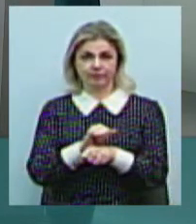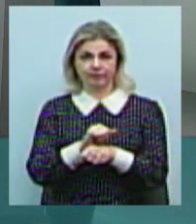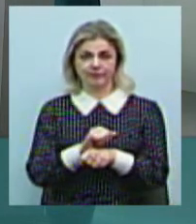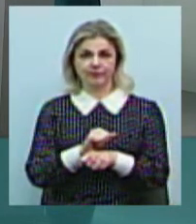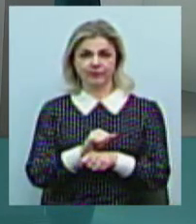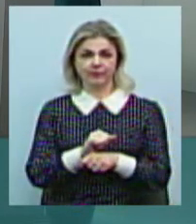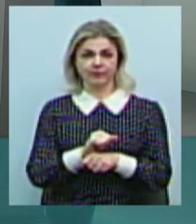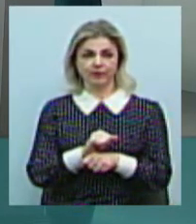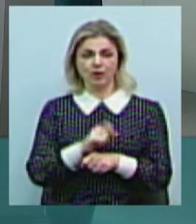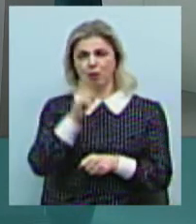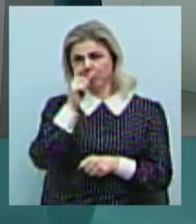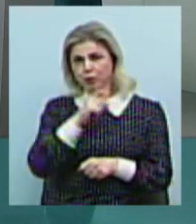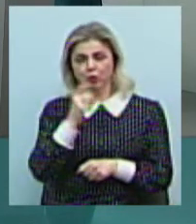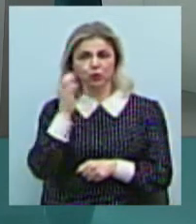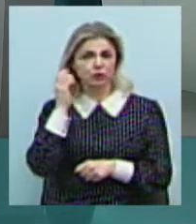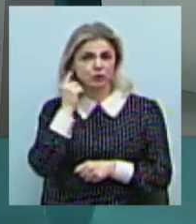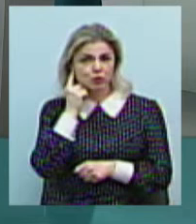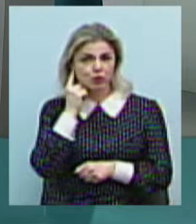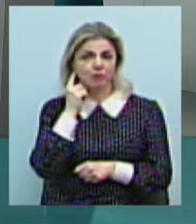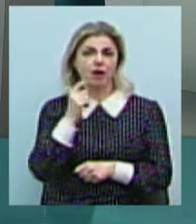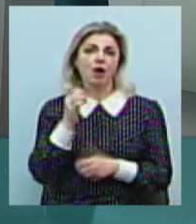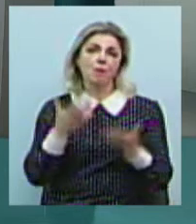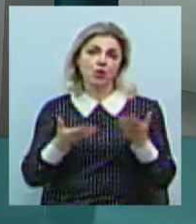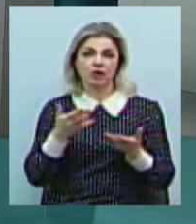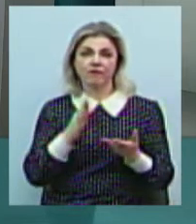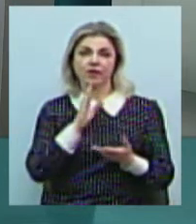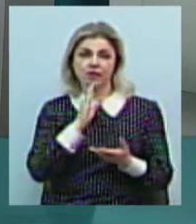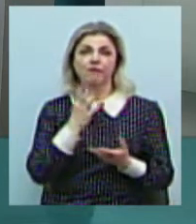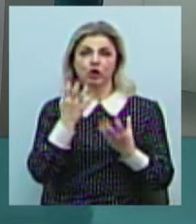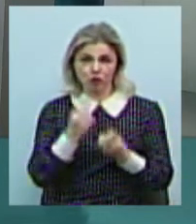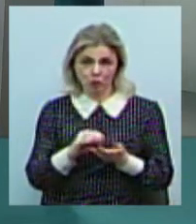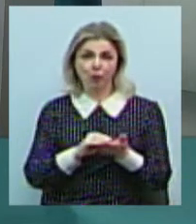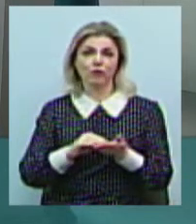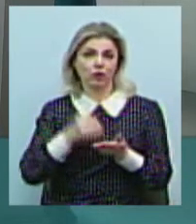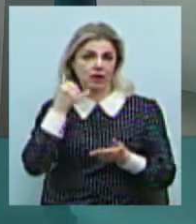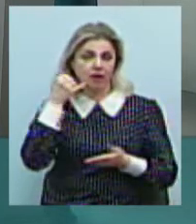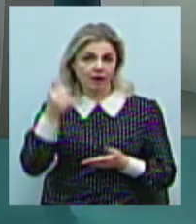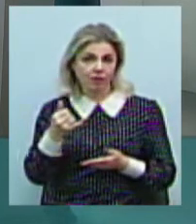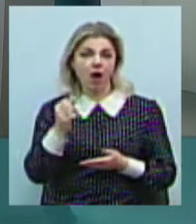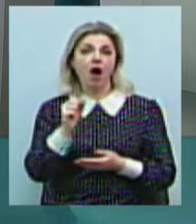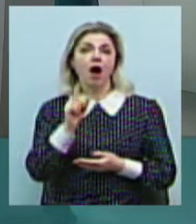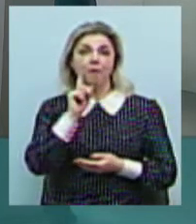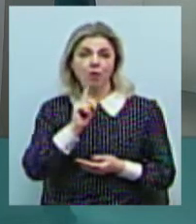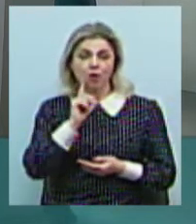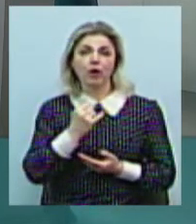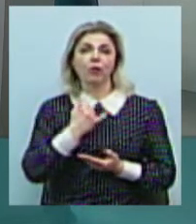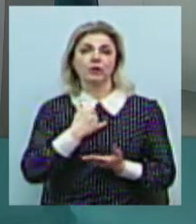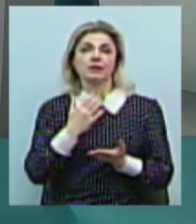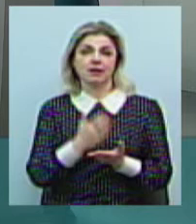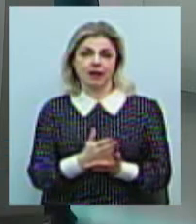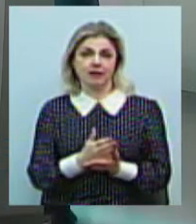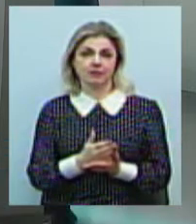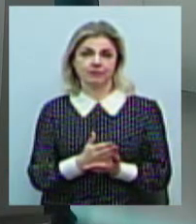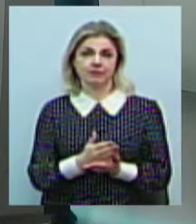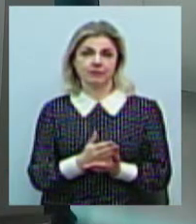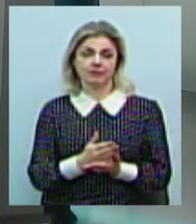Ми дуже погано чуємо. Можливо, глядачка ще раз нам буде телефонувати. А поки у нас є